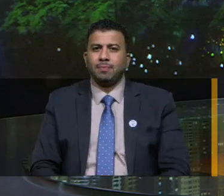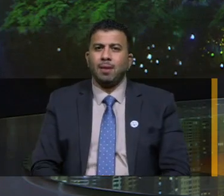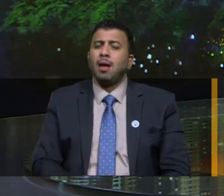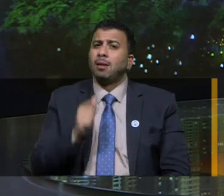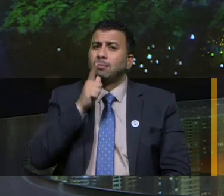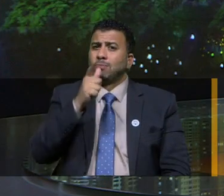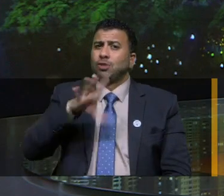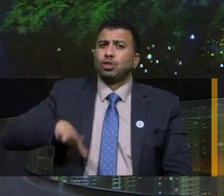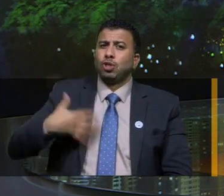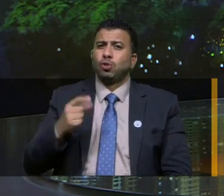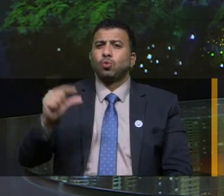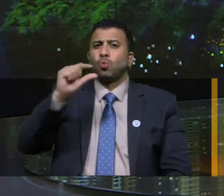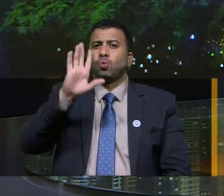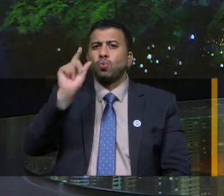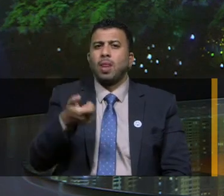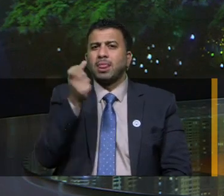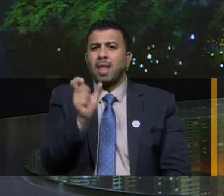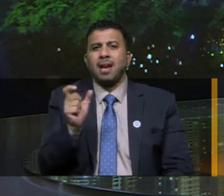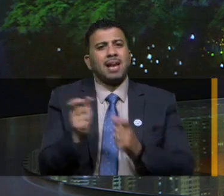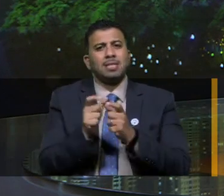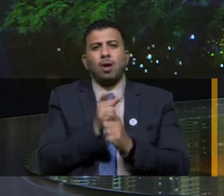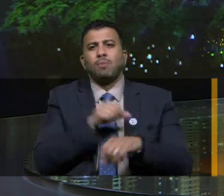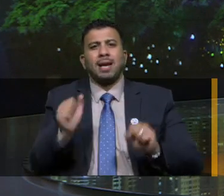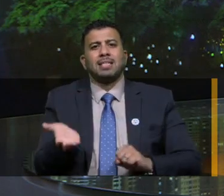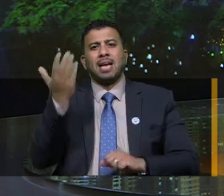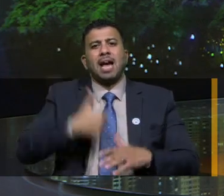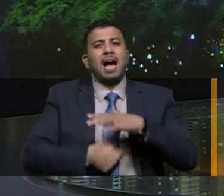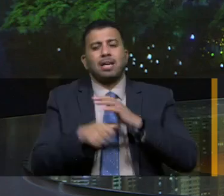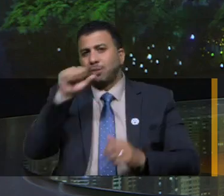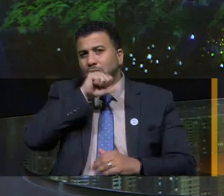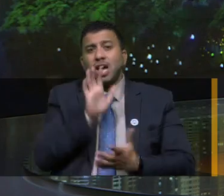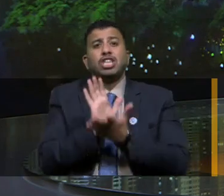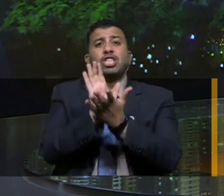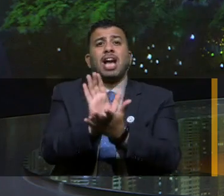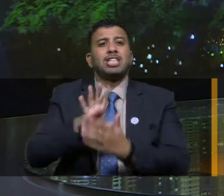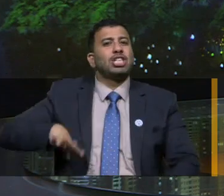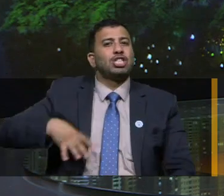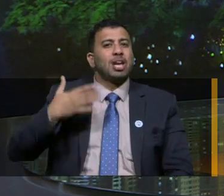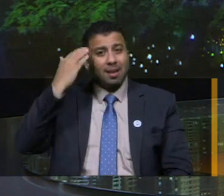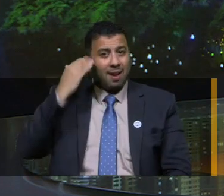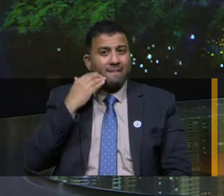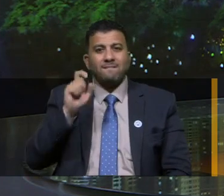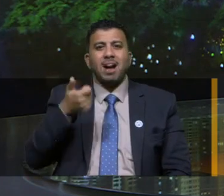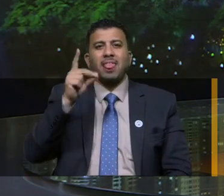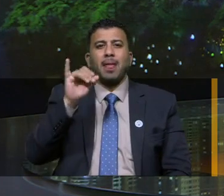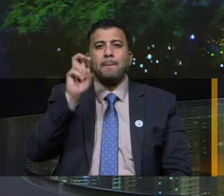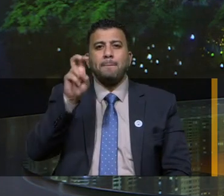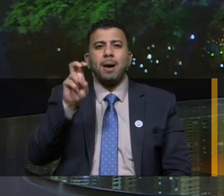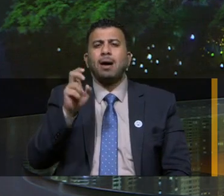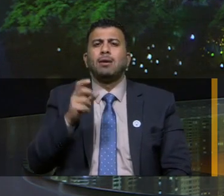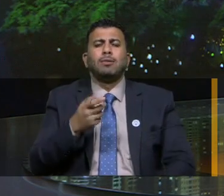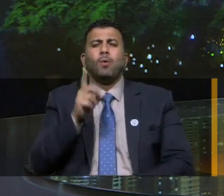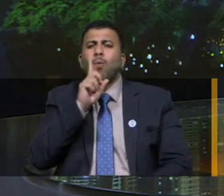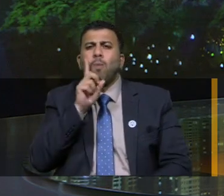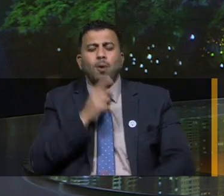نال صاحب السمو الشيخ الدكتور سلطان بن محمد القاسمي عضو المجلس الأعلى حاكم الشارقة جائزة الشيخة فاطمة للأمومة والطفولة